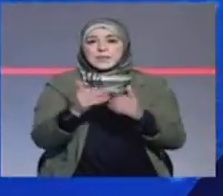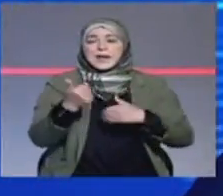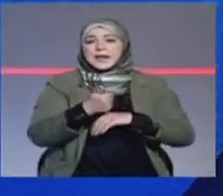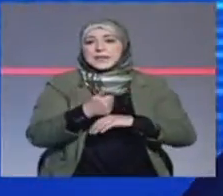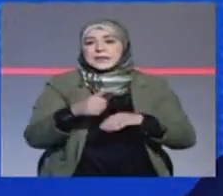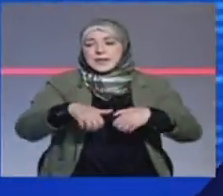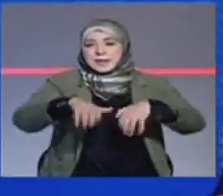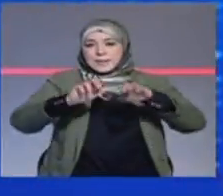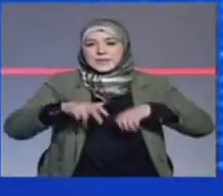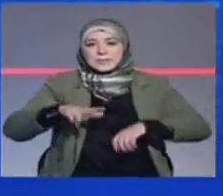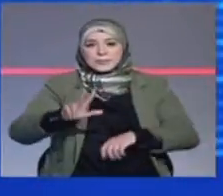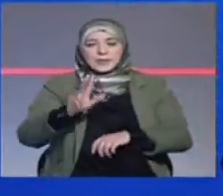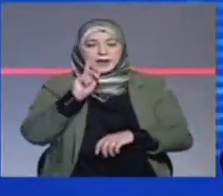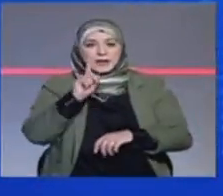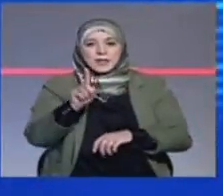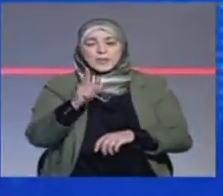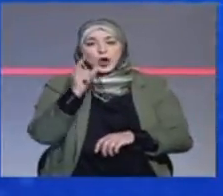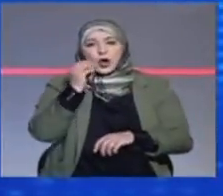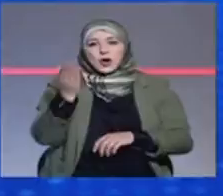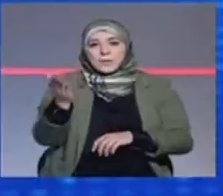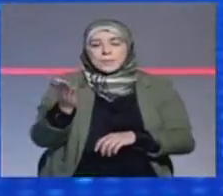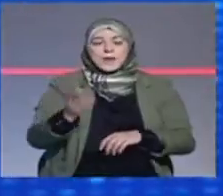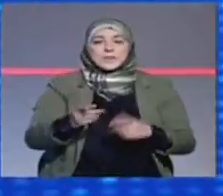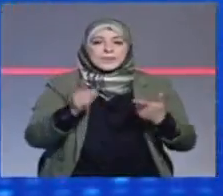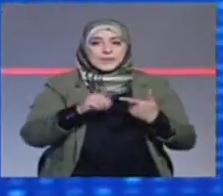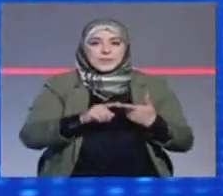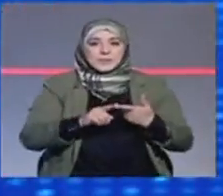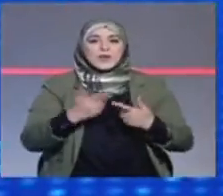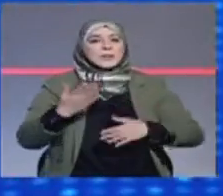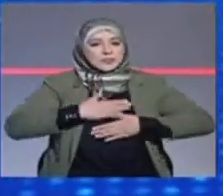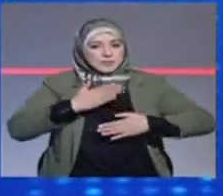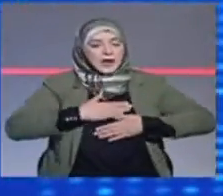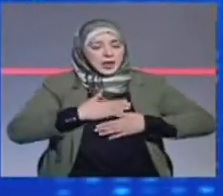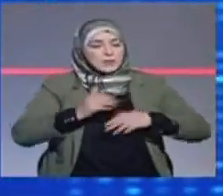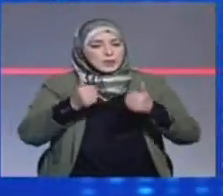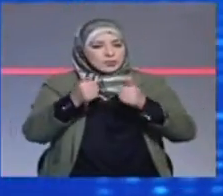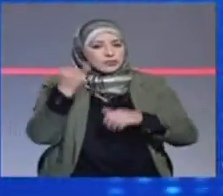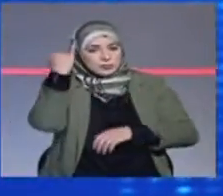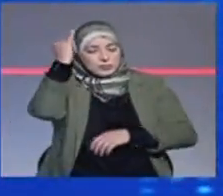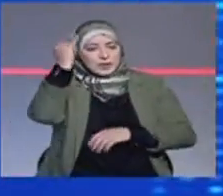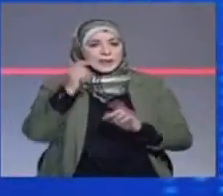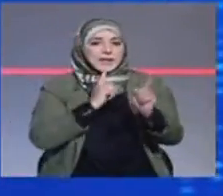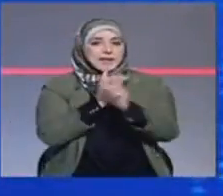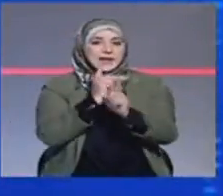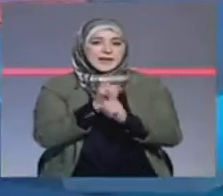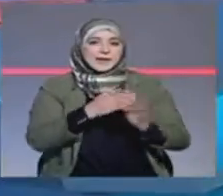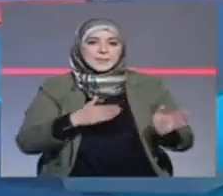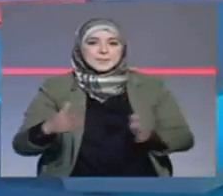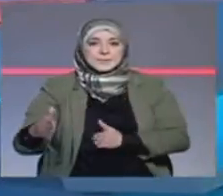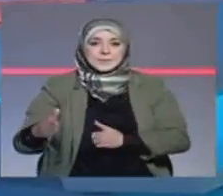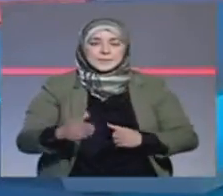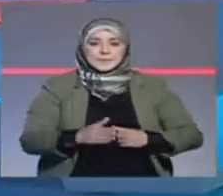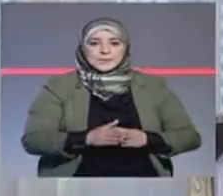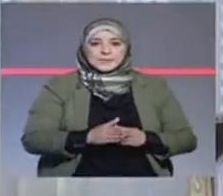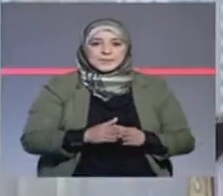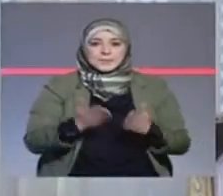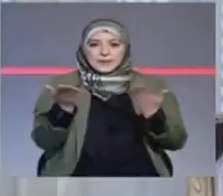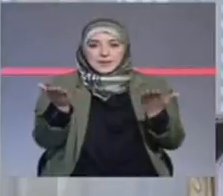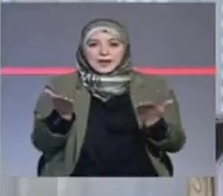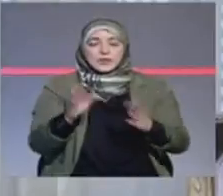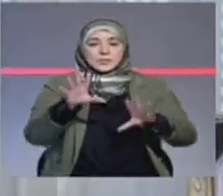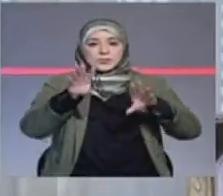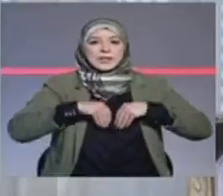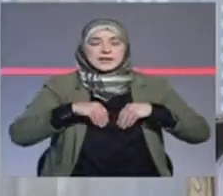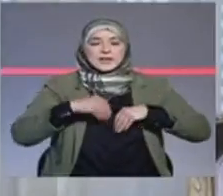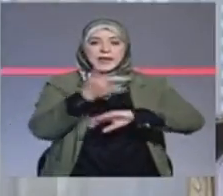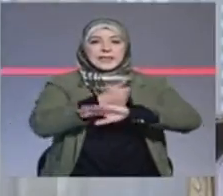ورئيس مجلس نواب الشعب راشد الغنوشي، وقد رحب الأخير بمقترح هذا اللقاء. يبدو أن استقبال